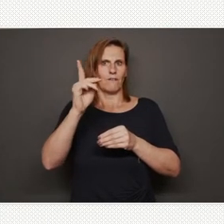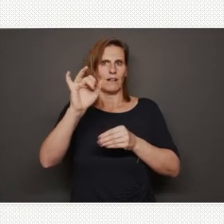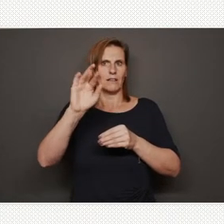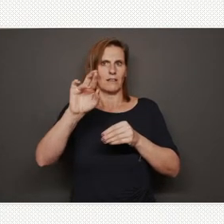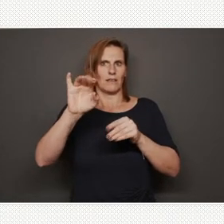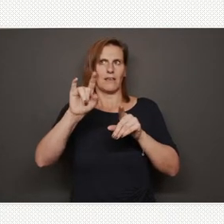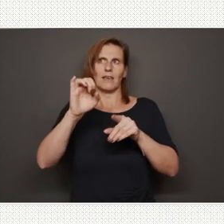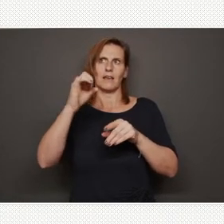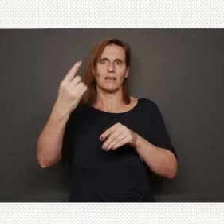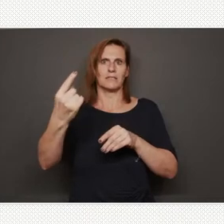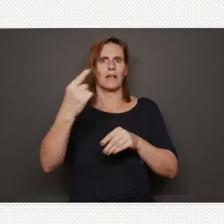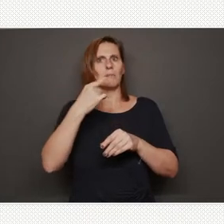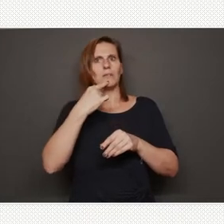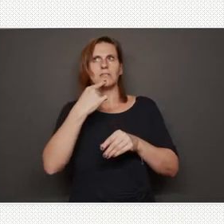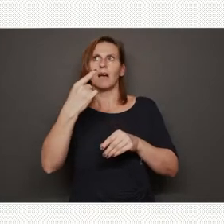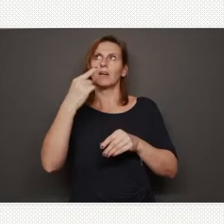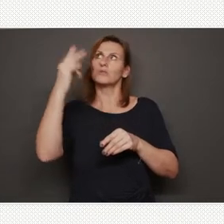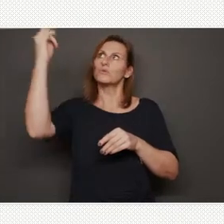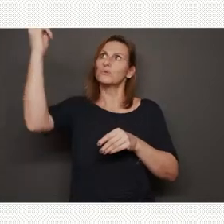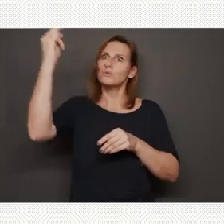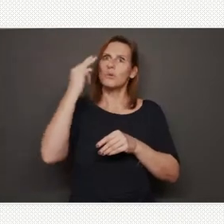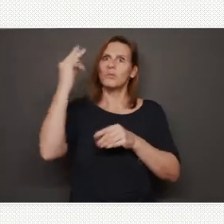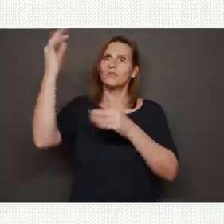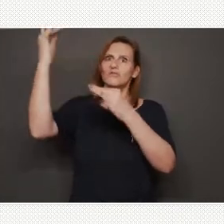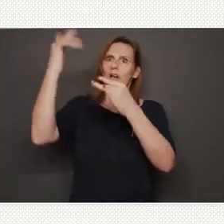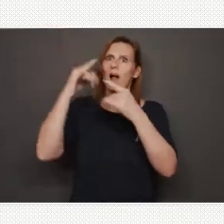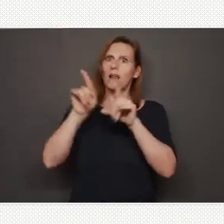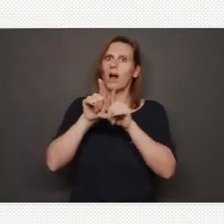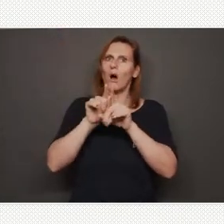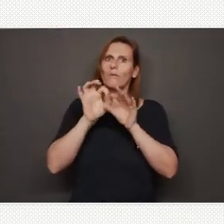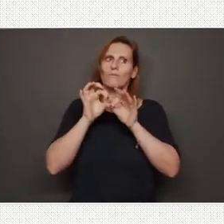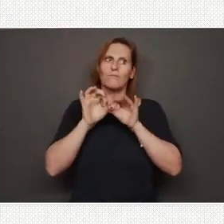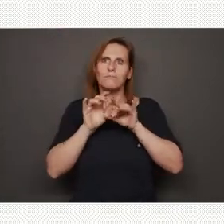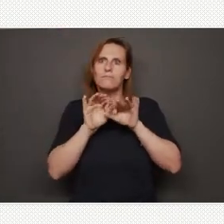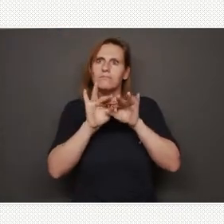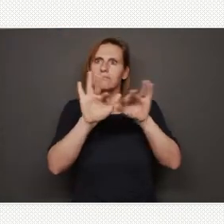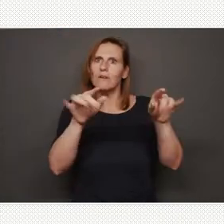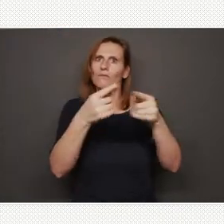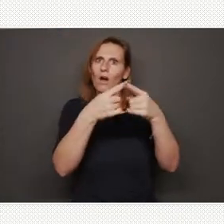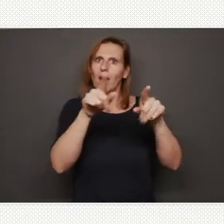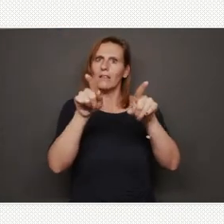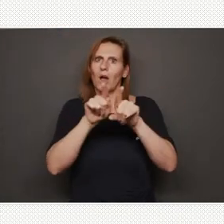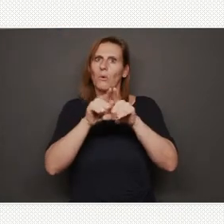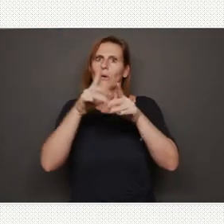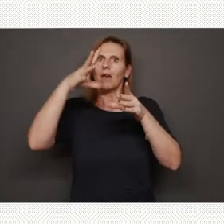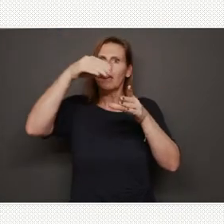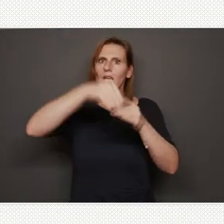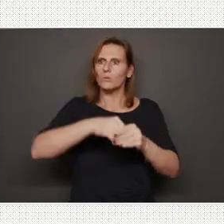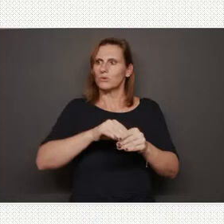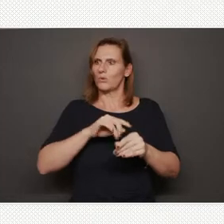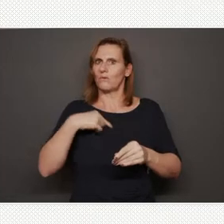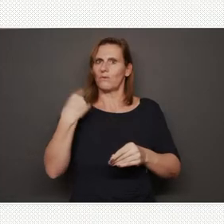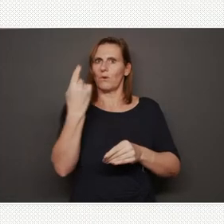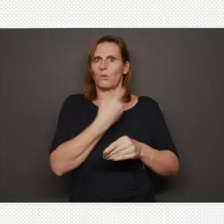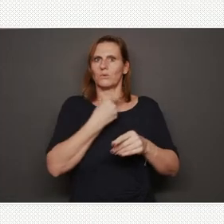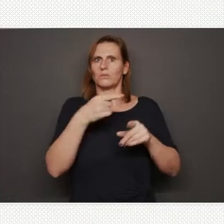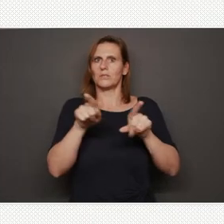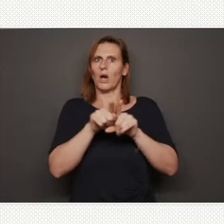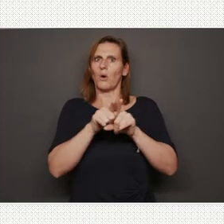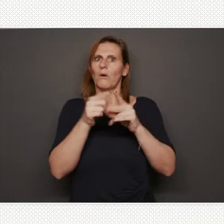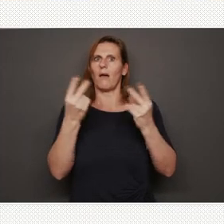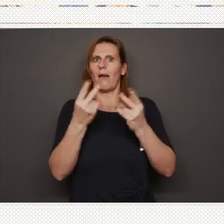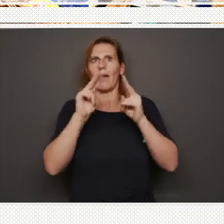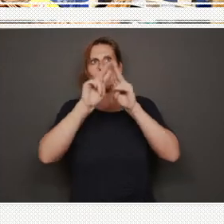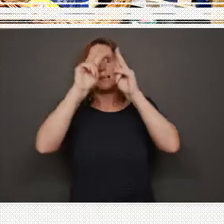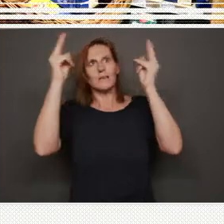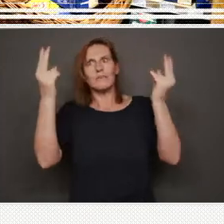folgt. Wenn die Sonne für dich strahlt, dann lass sie auch für andere scheinen. Inklusion ist für uns eine Art, dem Universum